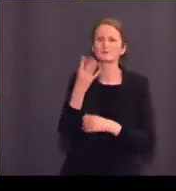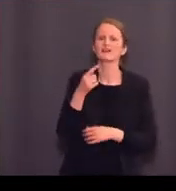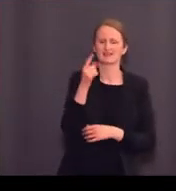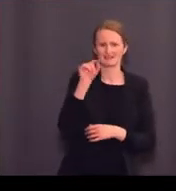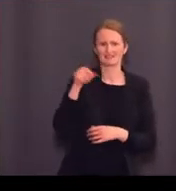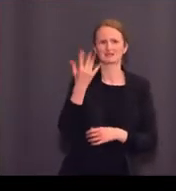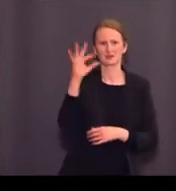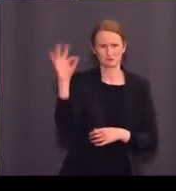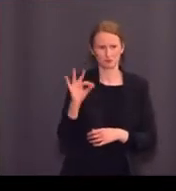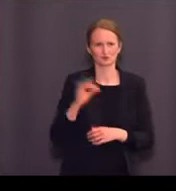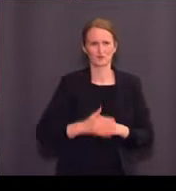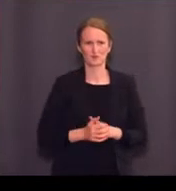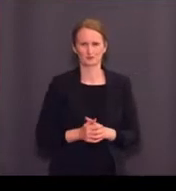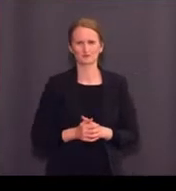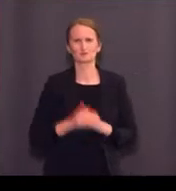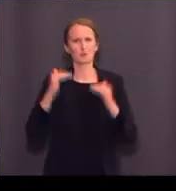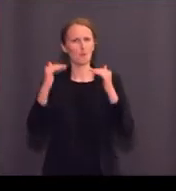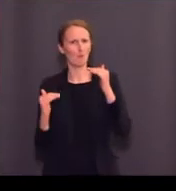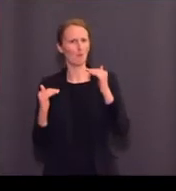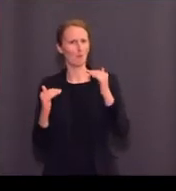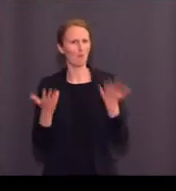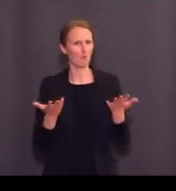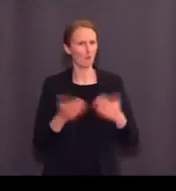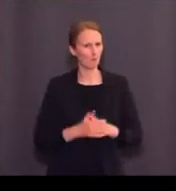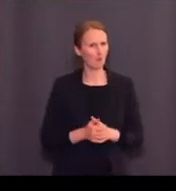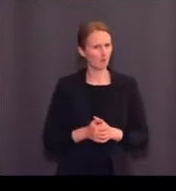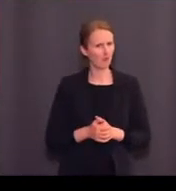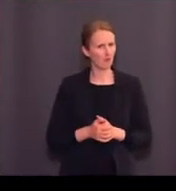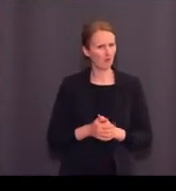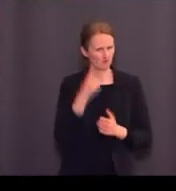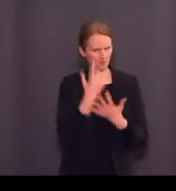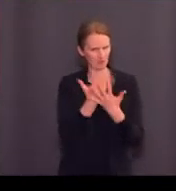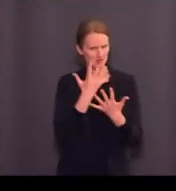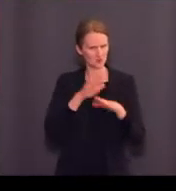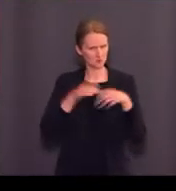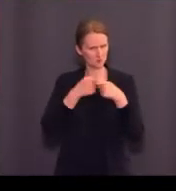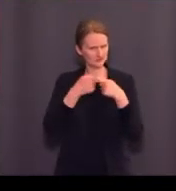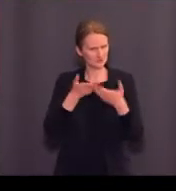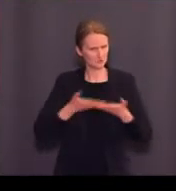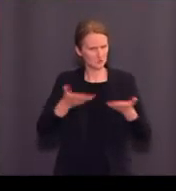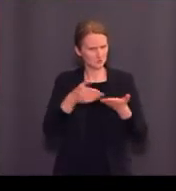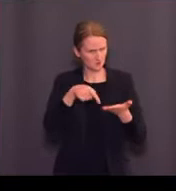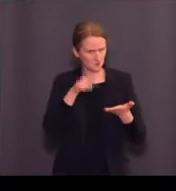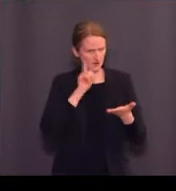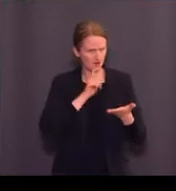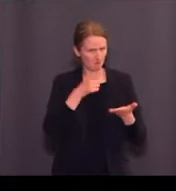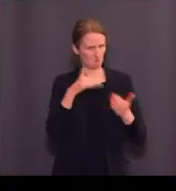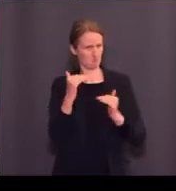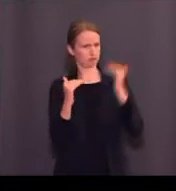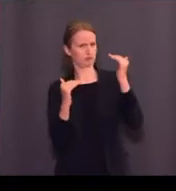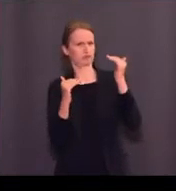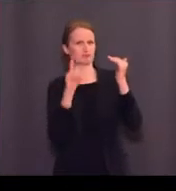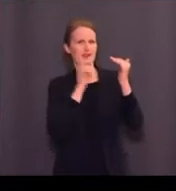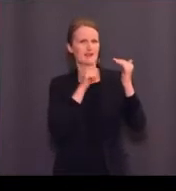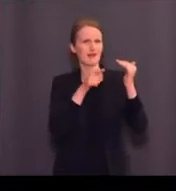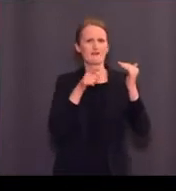proportion d'élèves extrêmement important qui est positif, mais les chiffres sont basés sur un échantillonnage qui est petit pour Bruxelles. Et donc, il est clair que